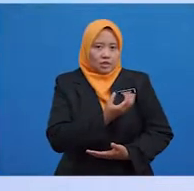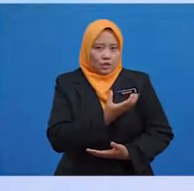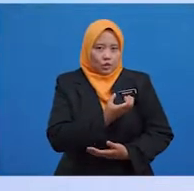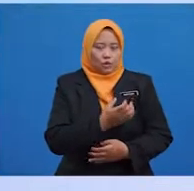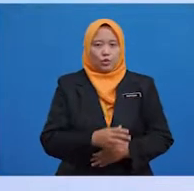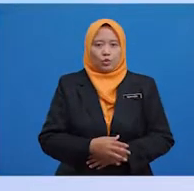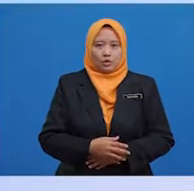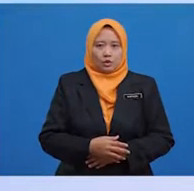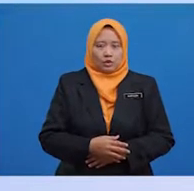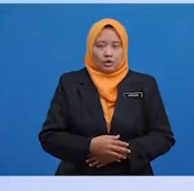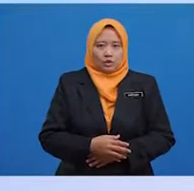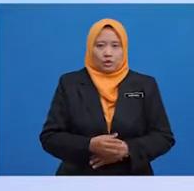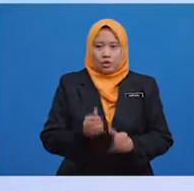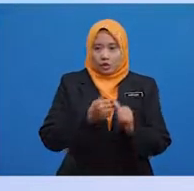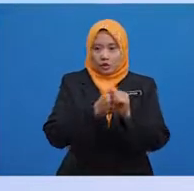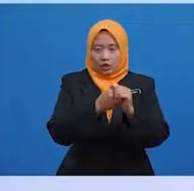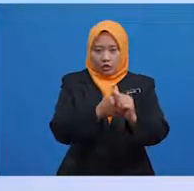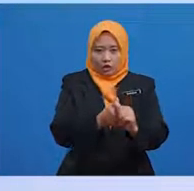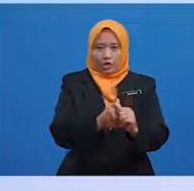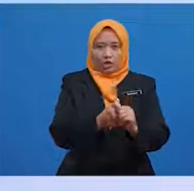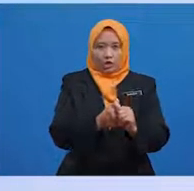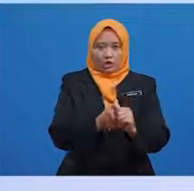Berdasarkan jantina dari sejumlah